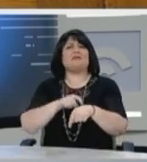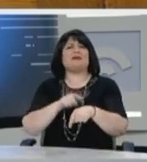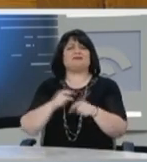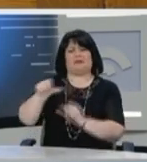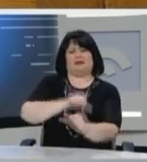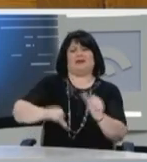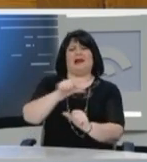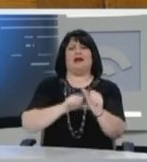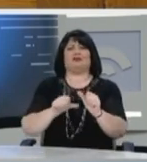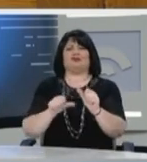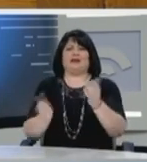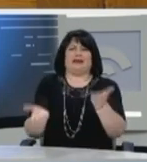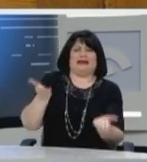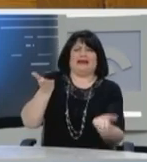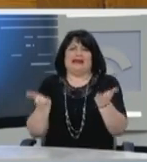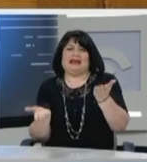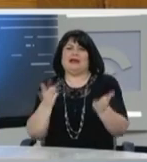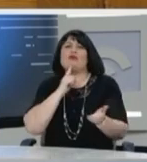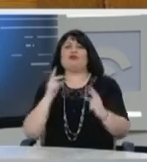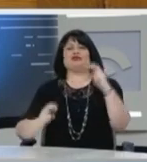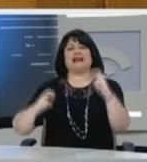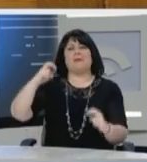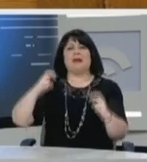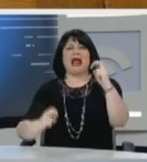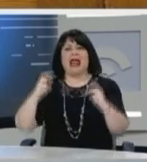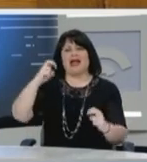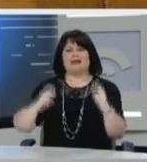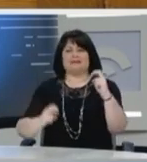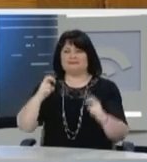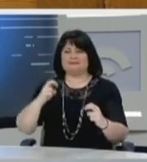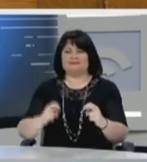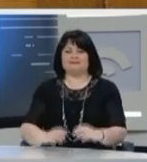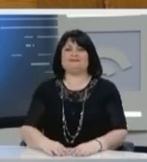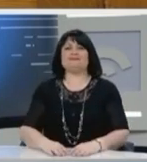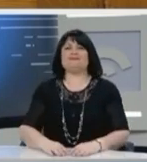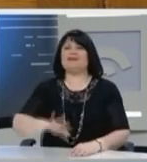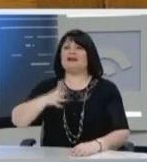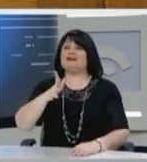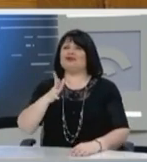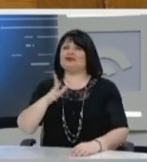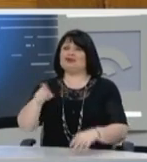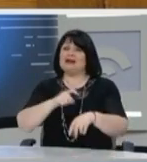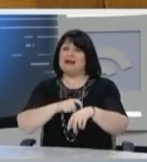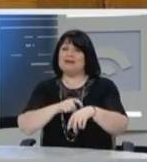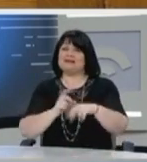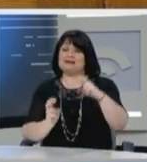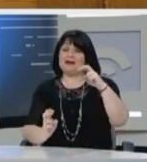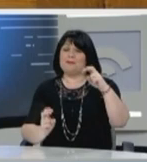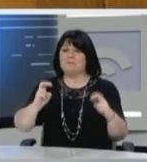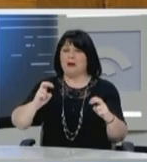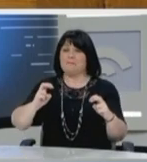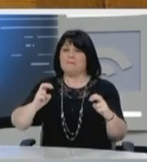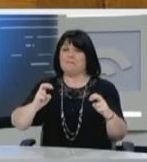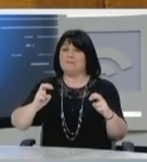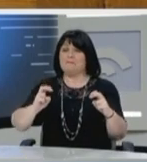μετά με την τραμπάλα ή ο ένας ή ο άλλος. Όμως μπορεί κάποια στιγμή να σταματήσει η τραμπάλα και είναι πολύ κοντά αυτή